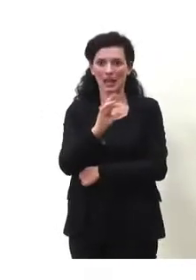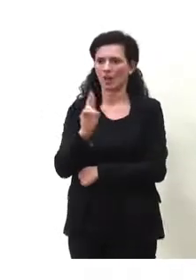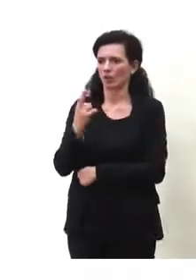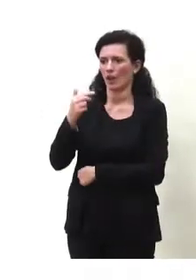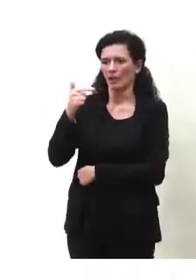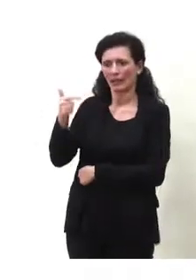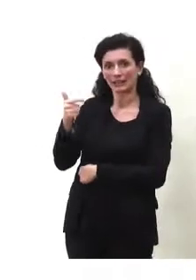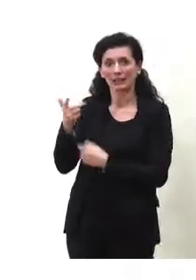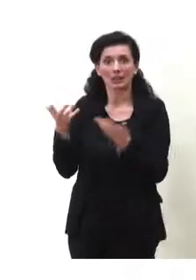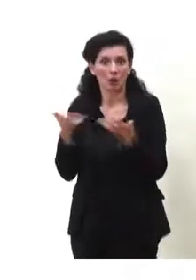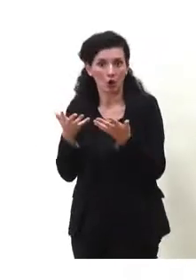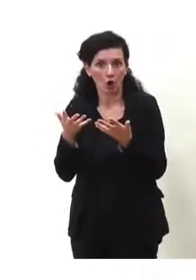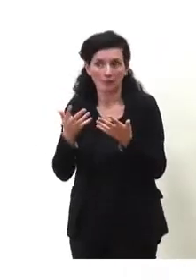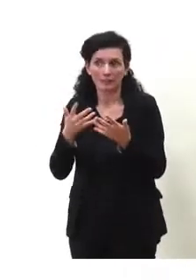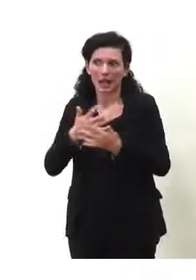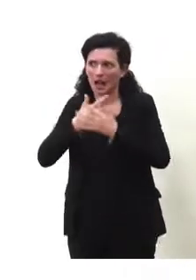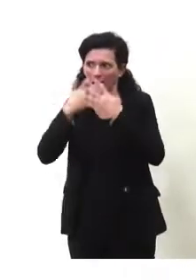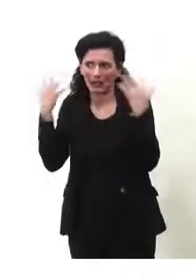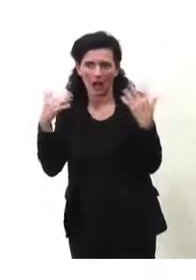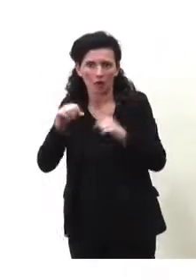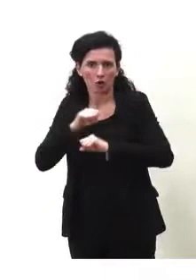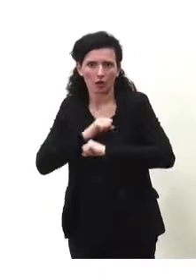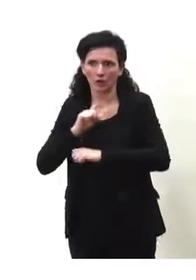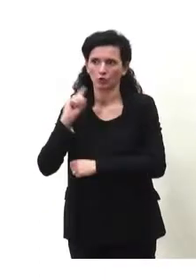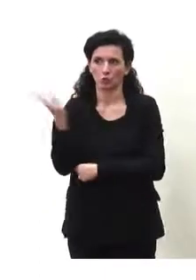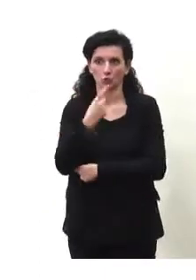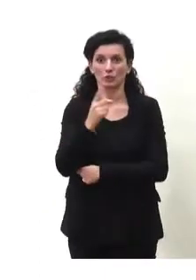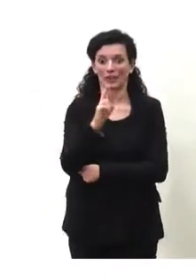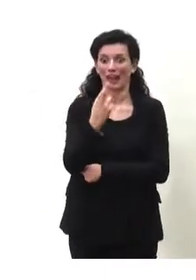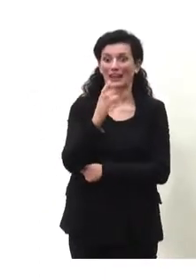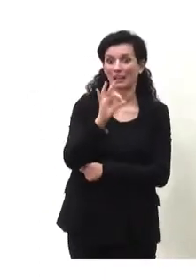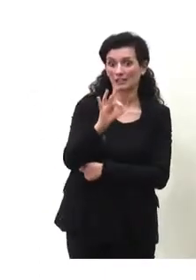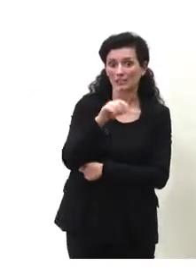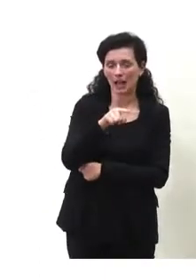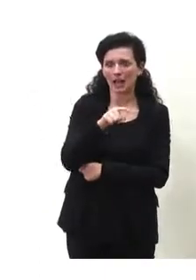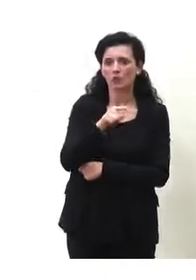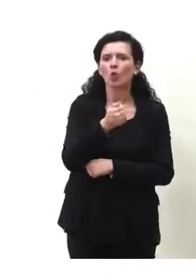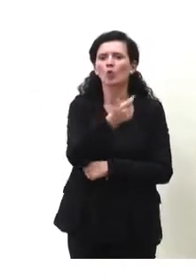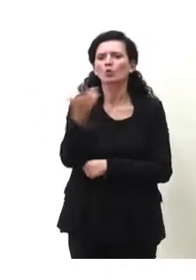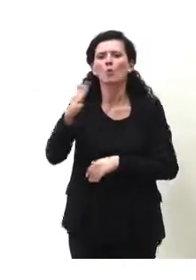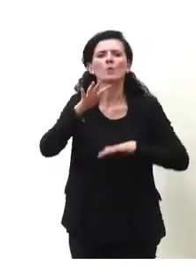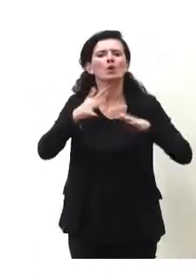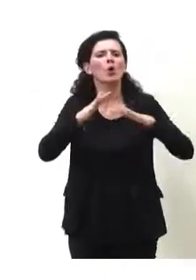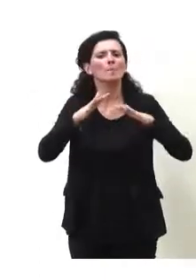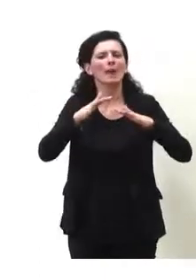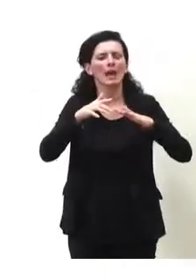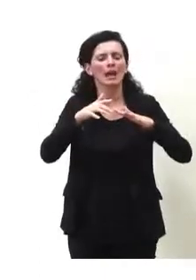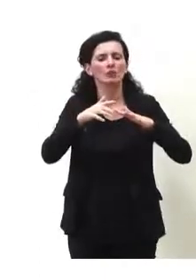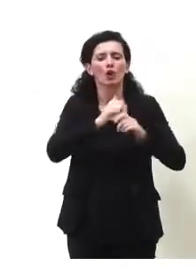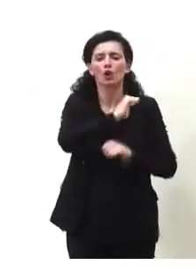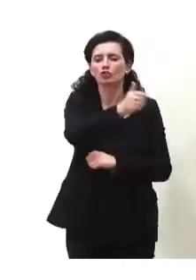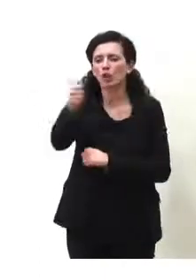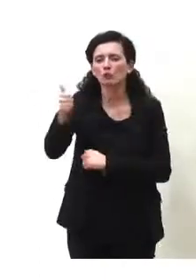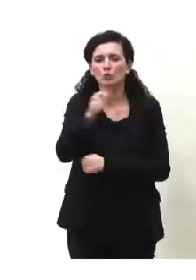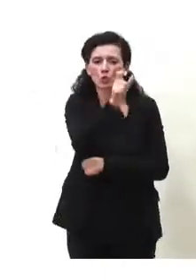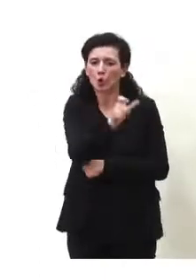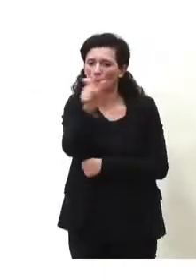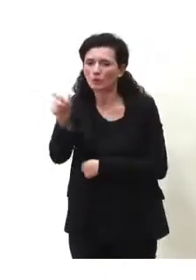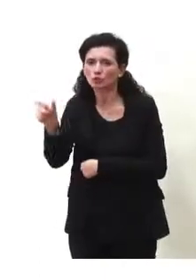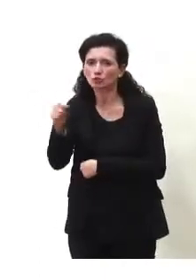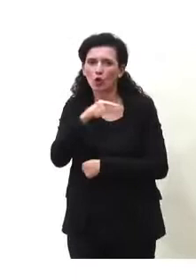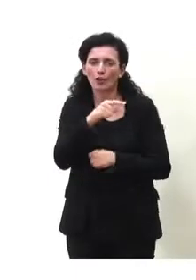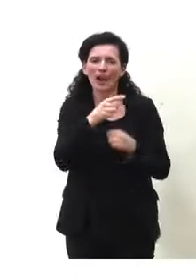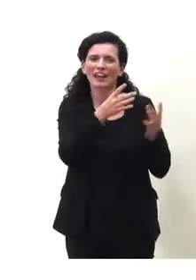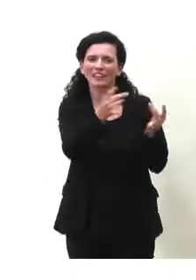dovrebbe essere abbastanza chiaro a tutti. R0 è il numero medio di casi generati da ciascun infettore, da ciascuna